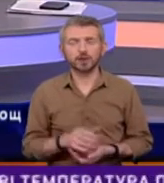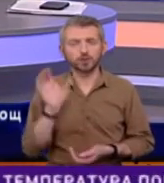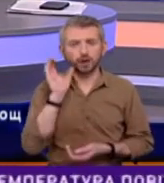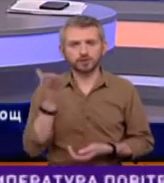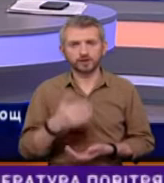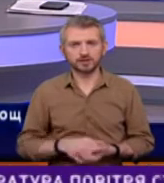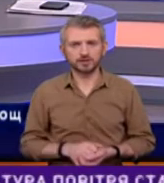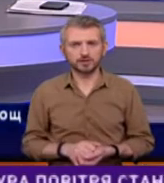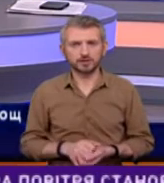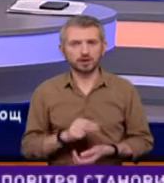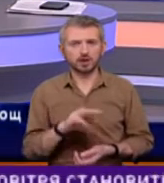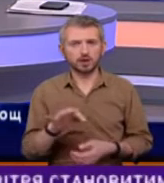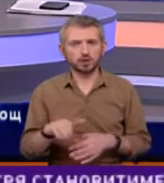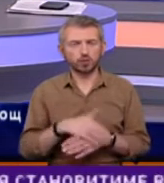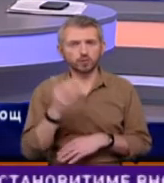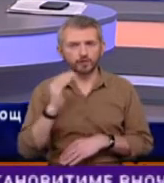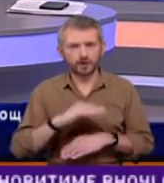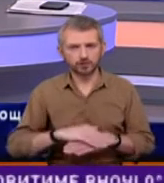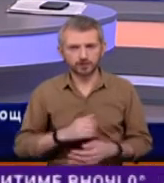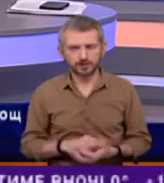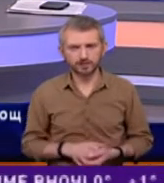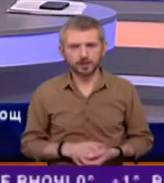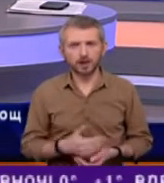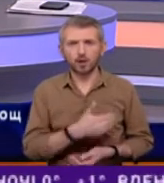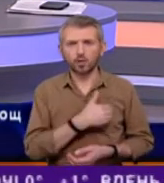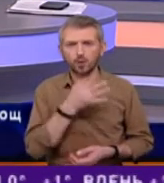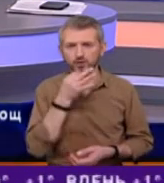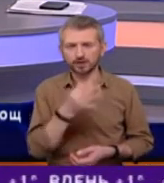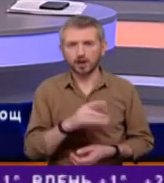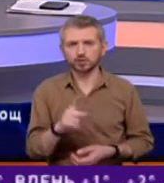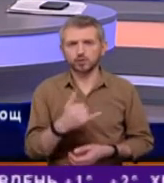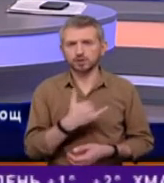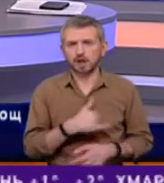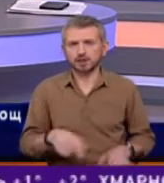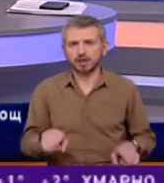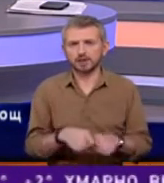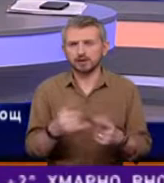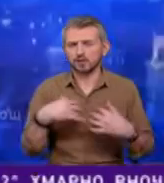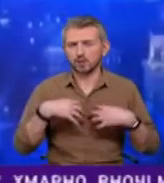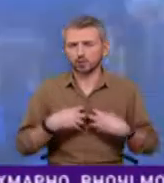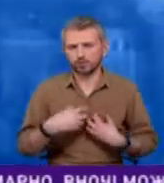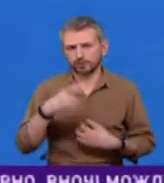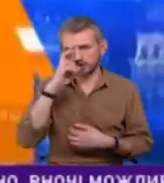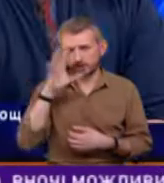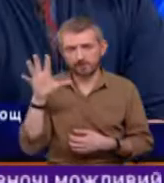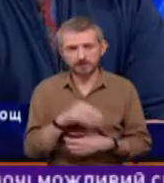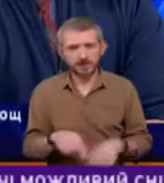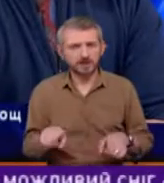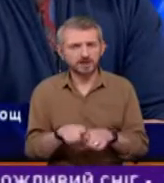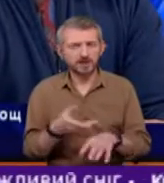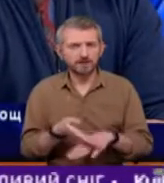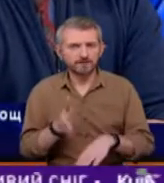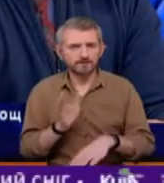слухаємо уважно. Алло, доброго вечора. Добрий вечір. Хочу сказати, що у нас настільки зараз сумно в державі, все настільки